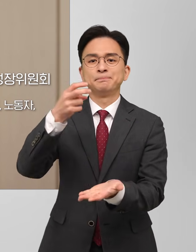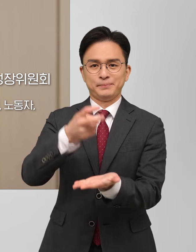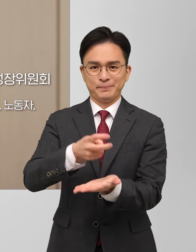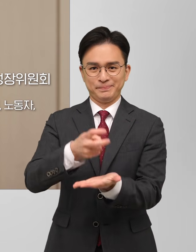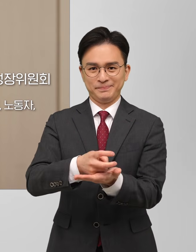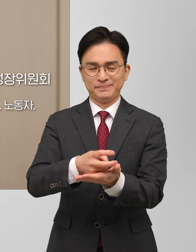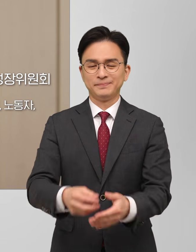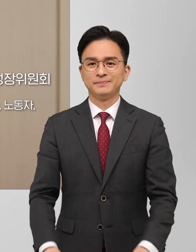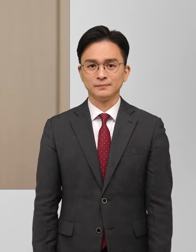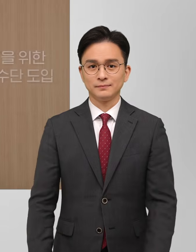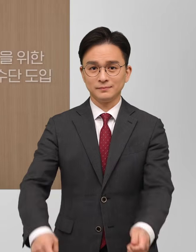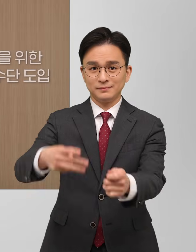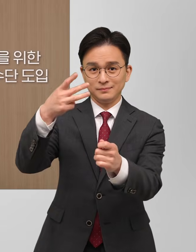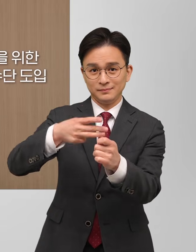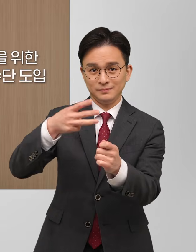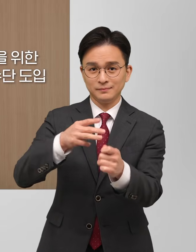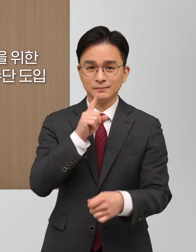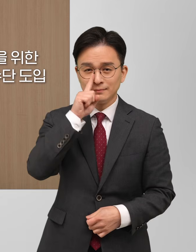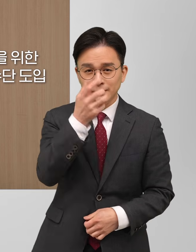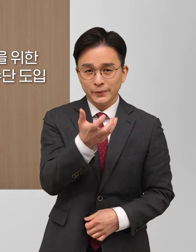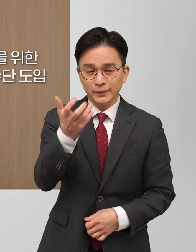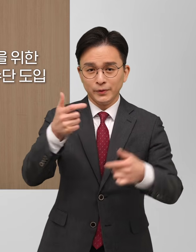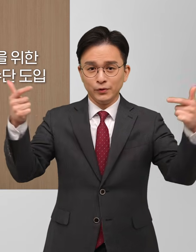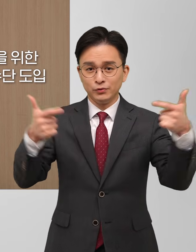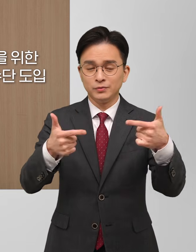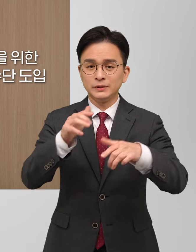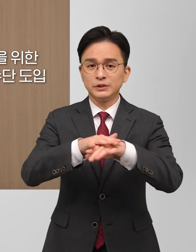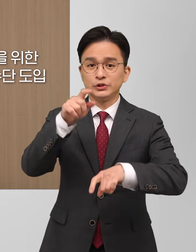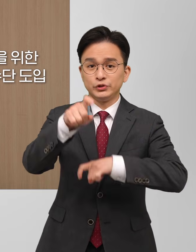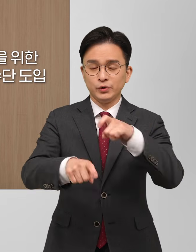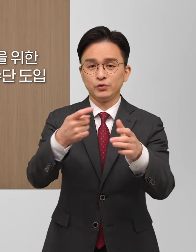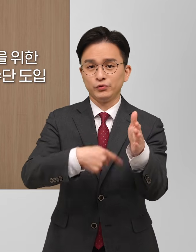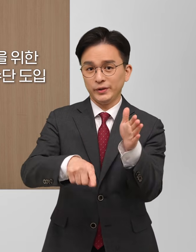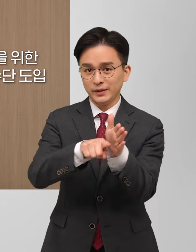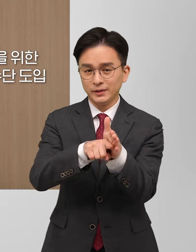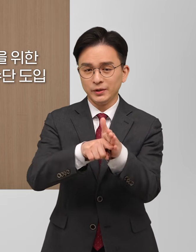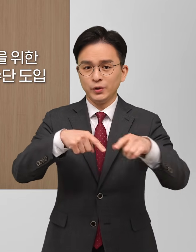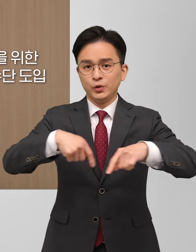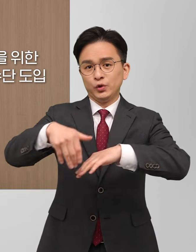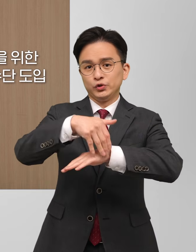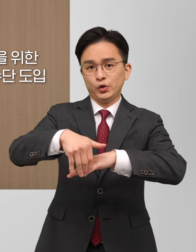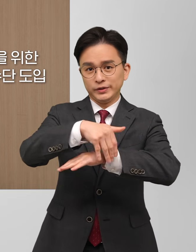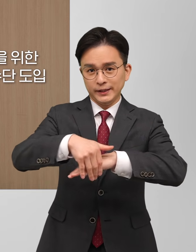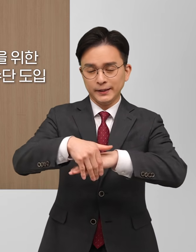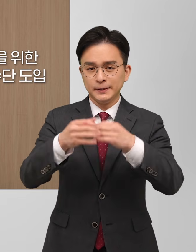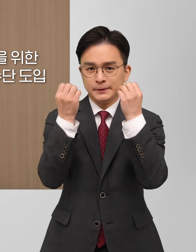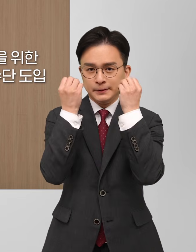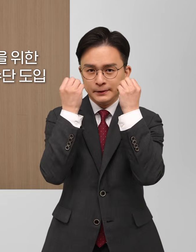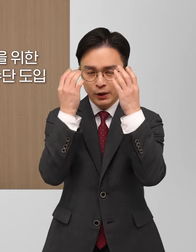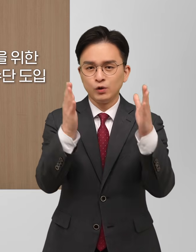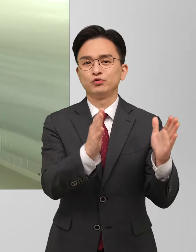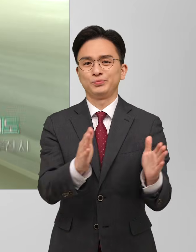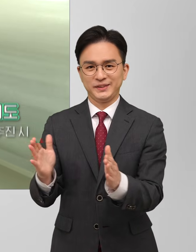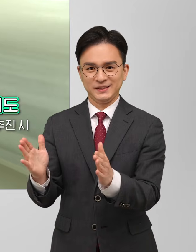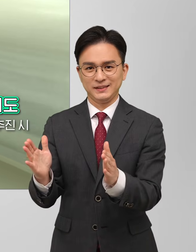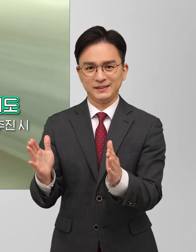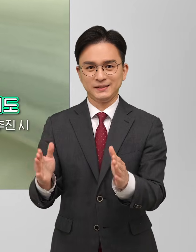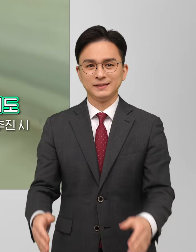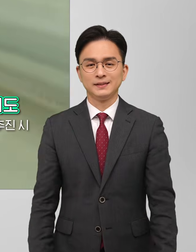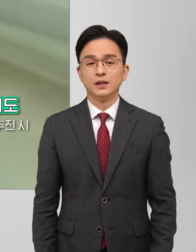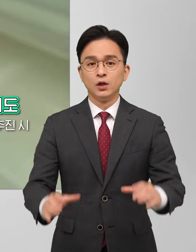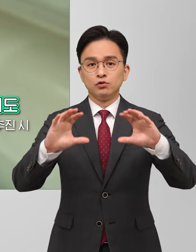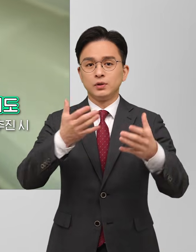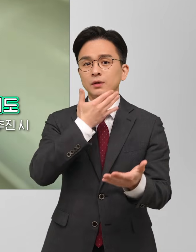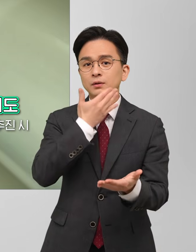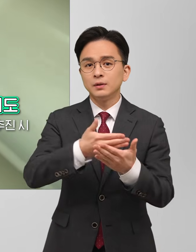법제화하였습니다. 셋째, 탄소 중립을 이행하기 위한 실질적인 정책 수단을 새롭게 도입하였습니다. 국가